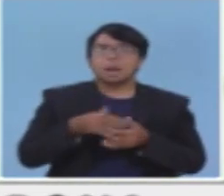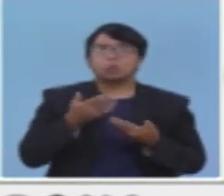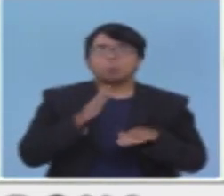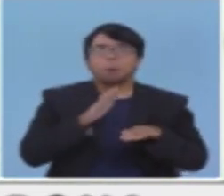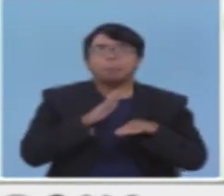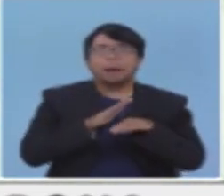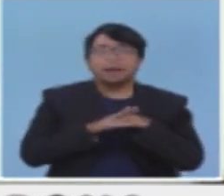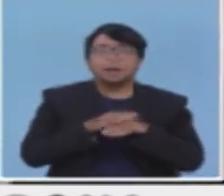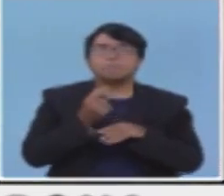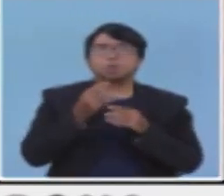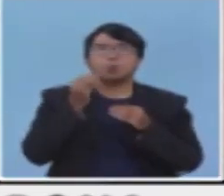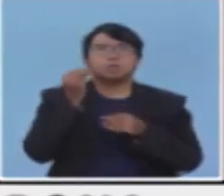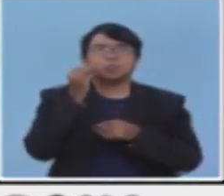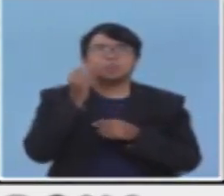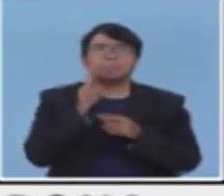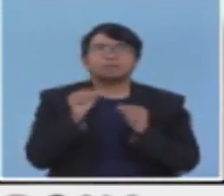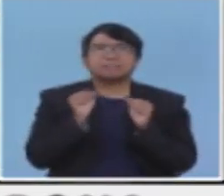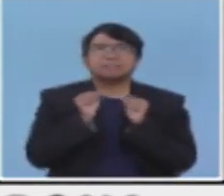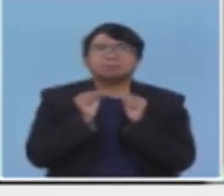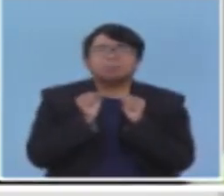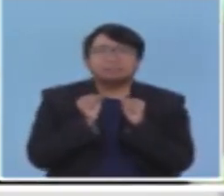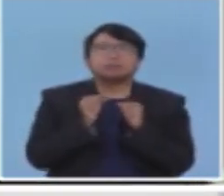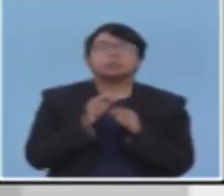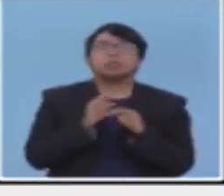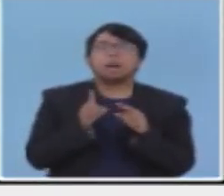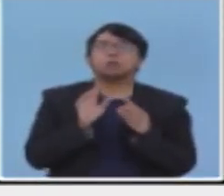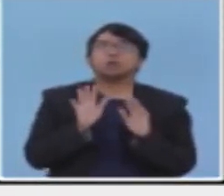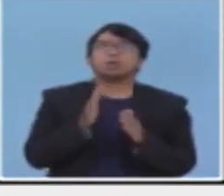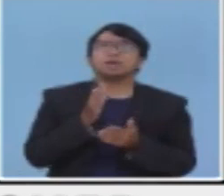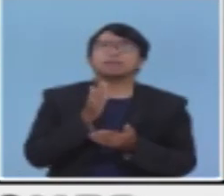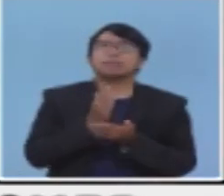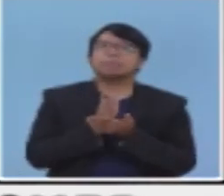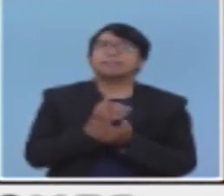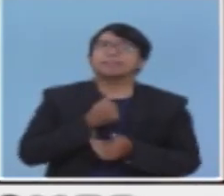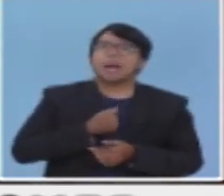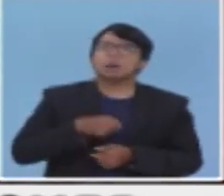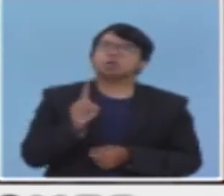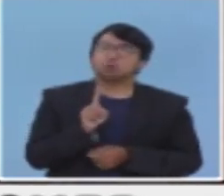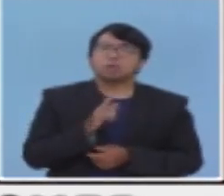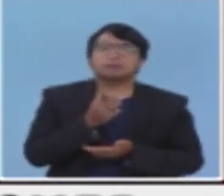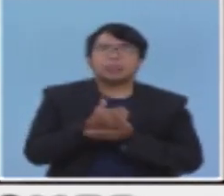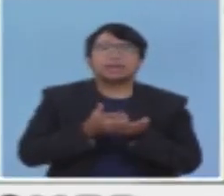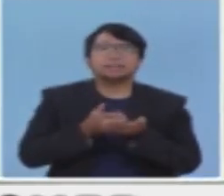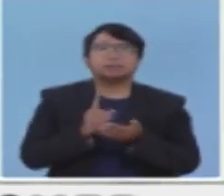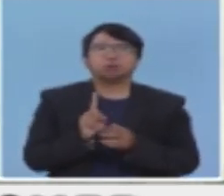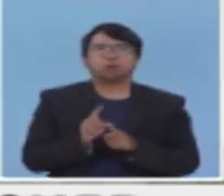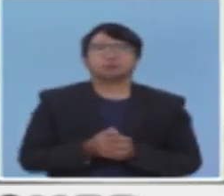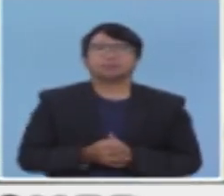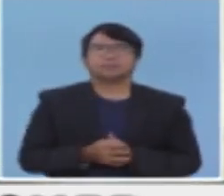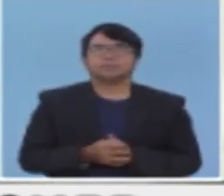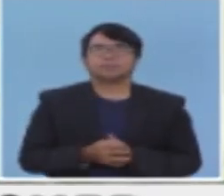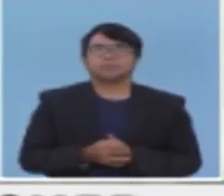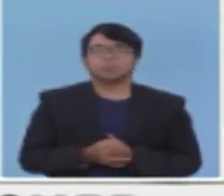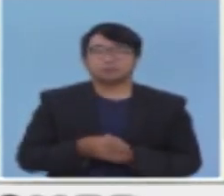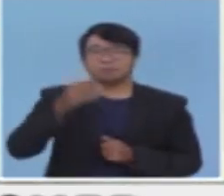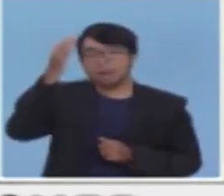gemas banget, itu juga kalau bisa dibatasi. Nah, kalau sifatnya face shield ini sendiri, Dok, apakah dia sekali ganti langsung